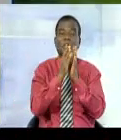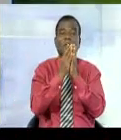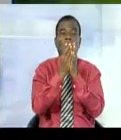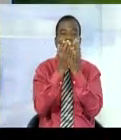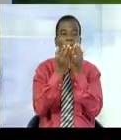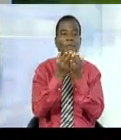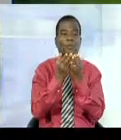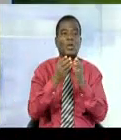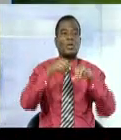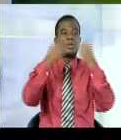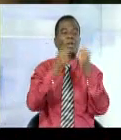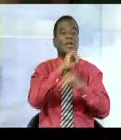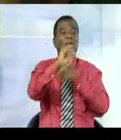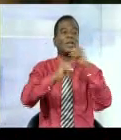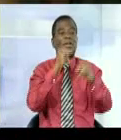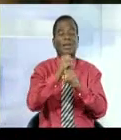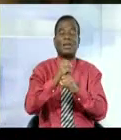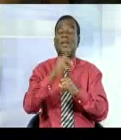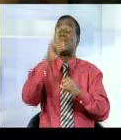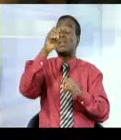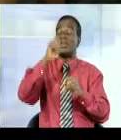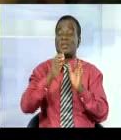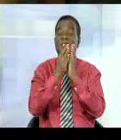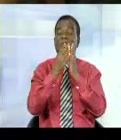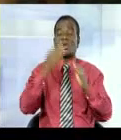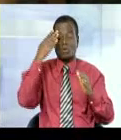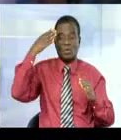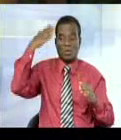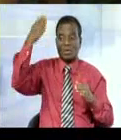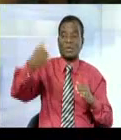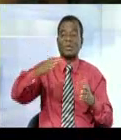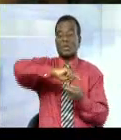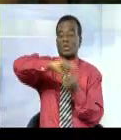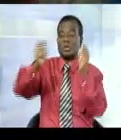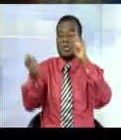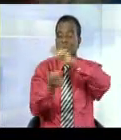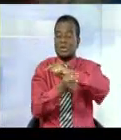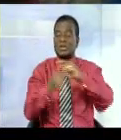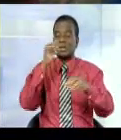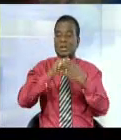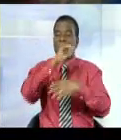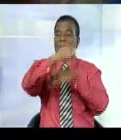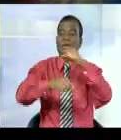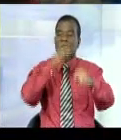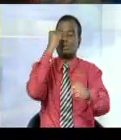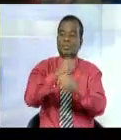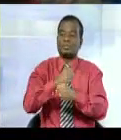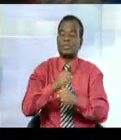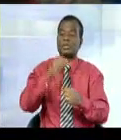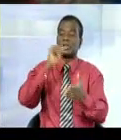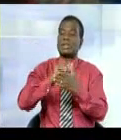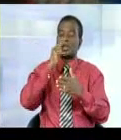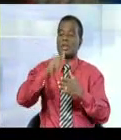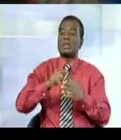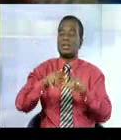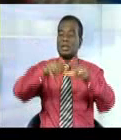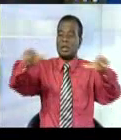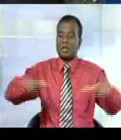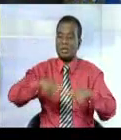SILA, Salon international du livre d'Abidjan, connaîtra des innovations cette année. Il s'agit entre autres